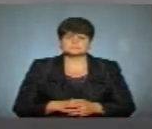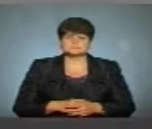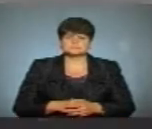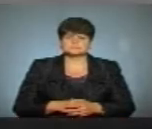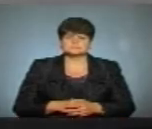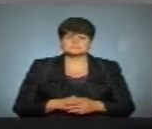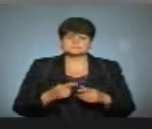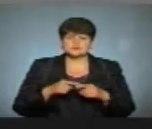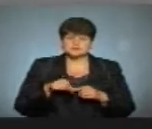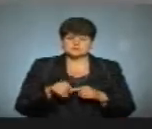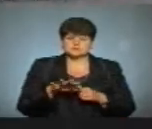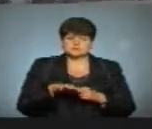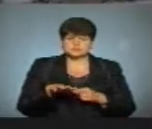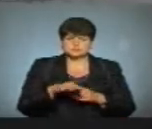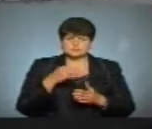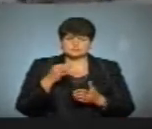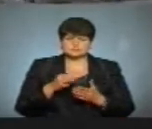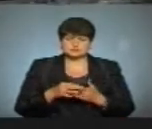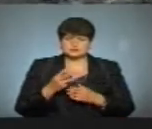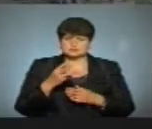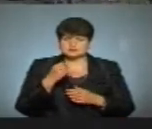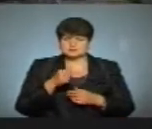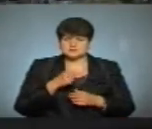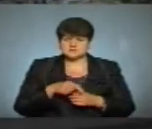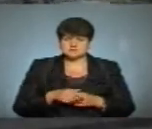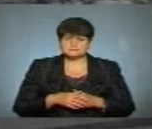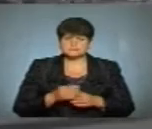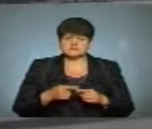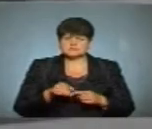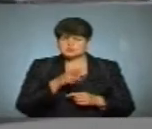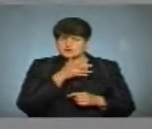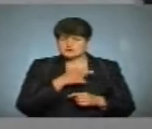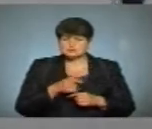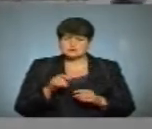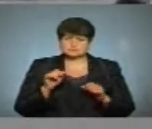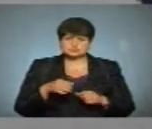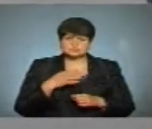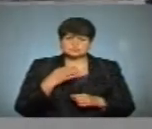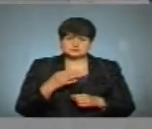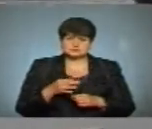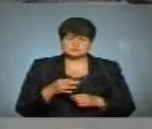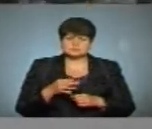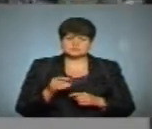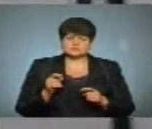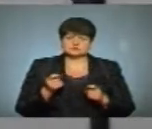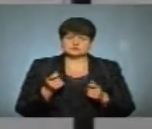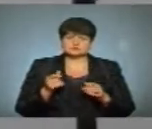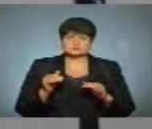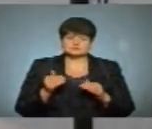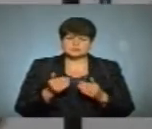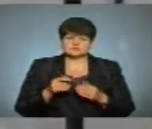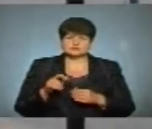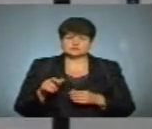За цю територію відповідаю вже 3 місяці. За цей час можу сказати впевнено, що трошки зменшилось, тому що